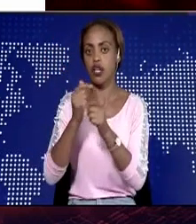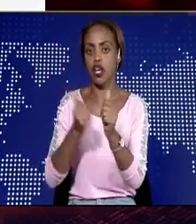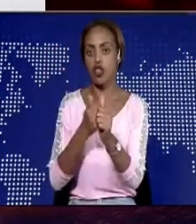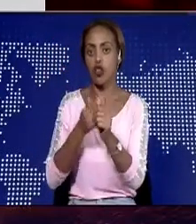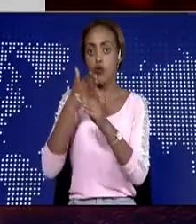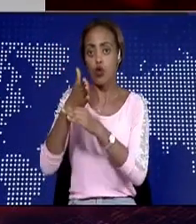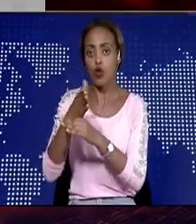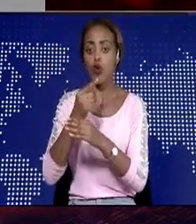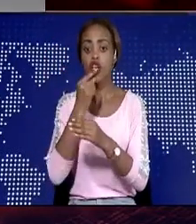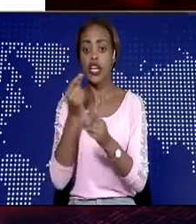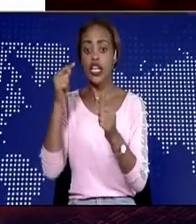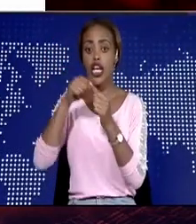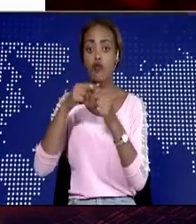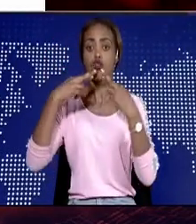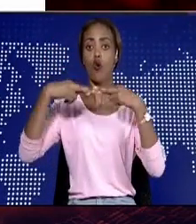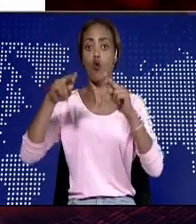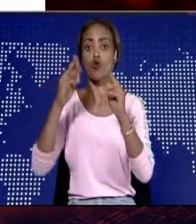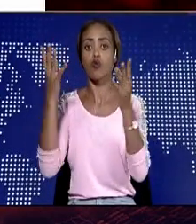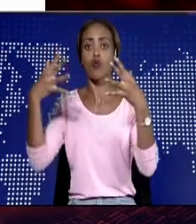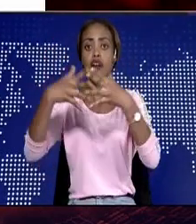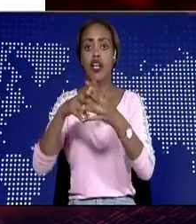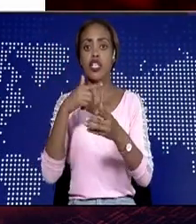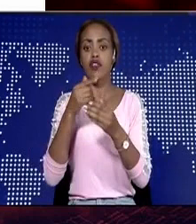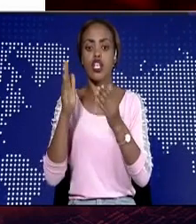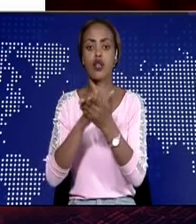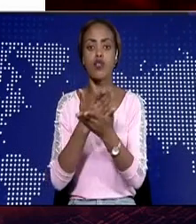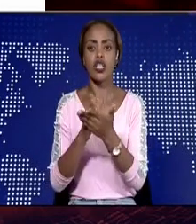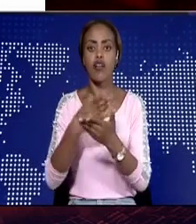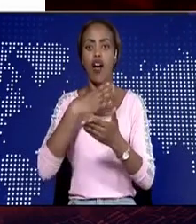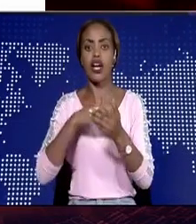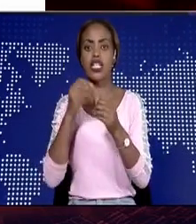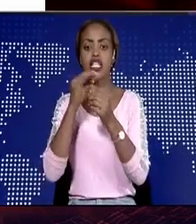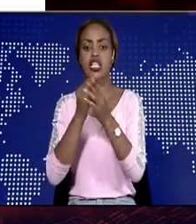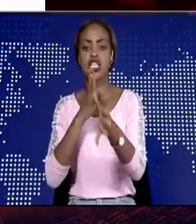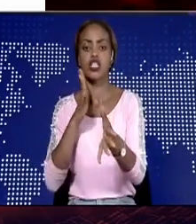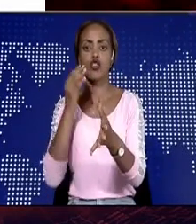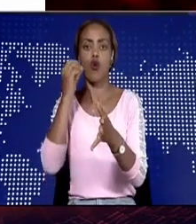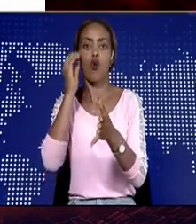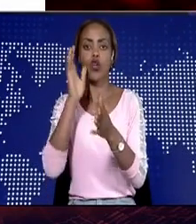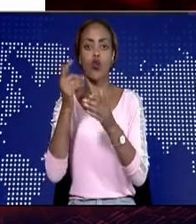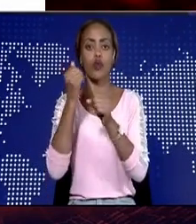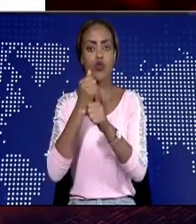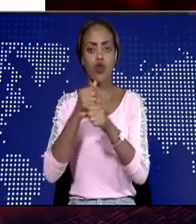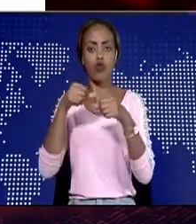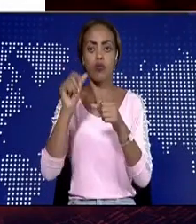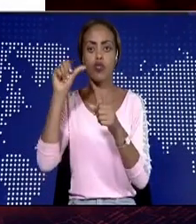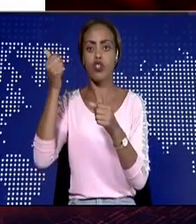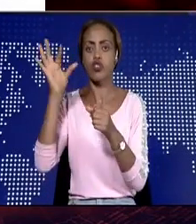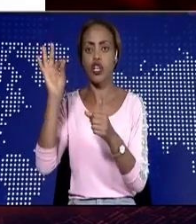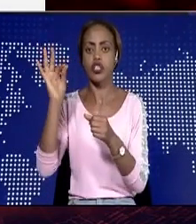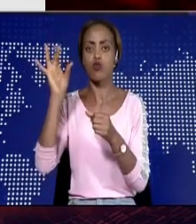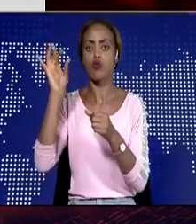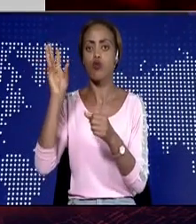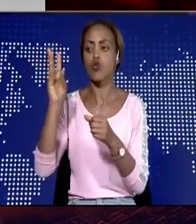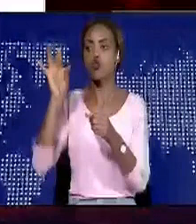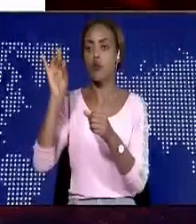بدحر زي درغي نابز اوجو وفر ادغت بهبرت دحر مستاف ابال سرعت حوحات خوينوم الناس روحو دحر صراح بشحن 980